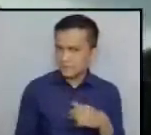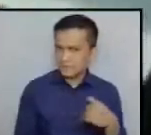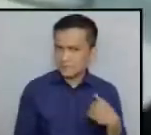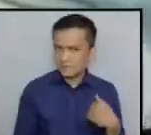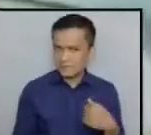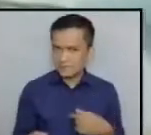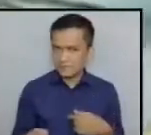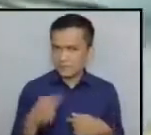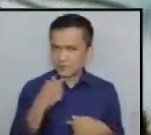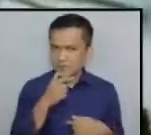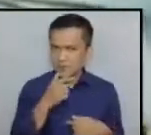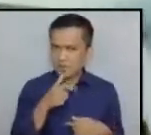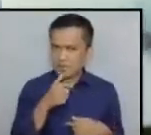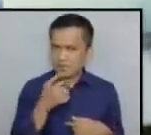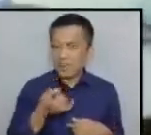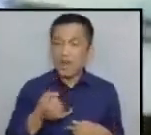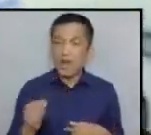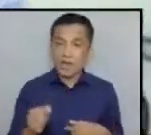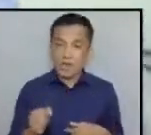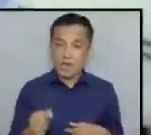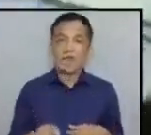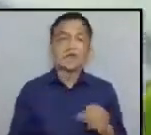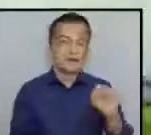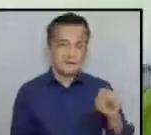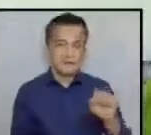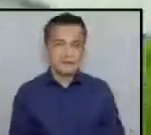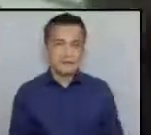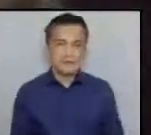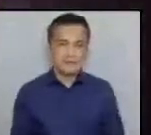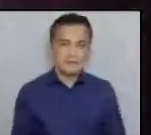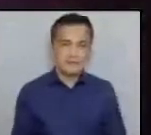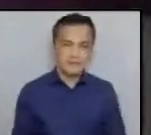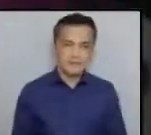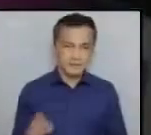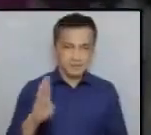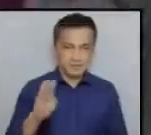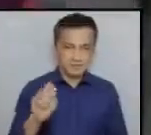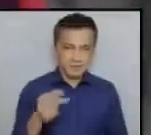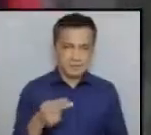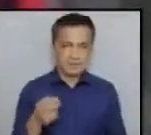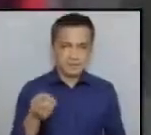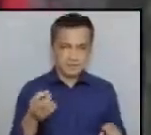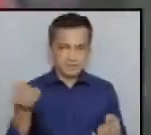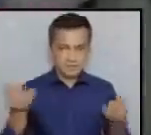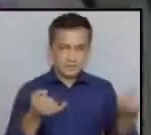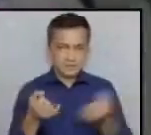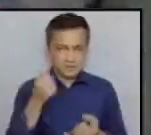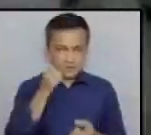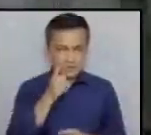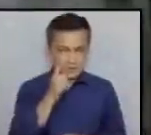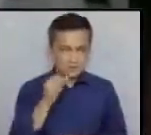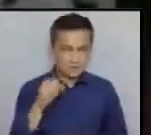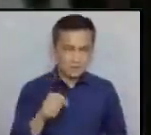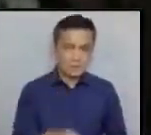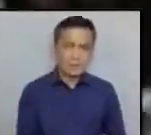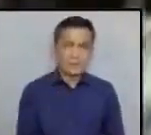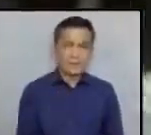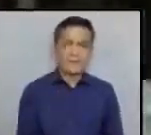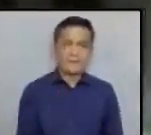po sa akin. Ayun. So dahil dyan, Miss Beth, talaga kayo nag-invite na maraming mga kababaihan dito. Opo, bali ito po ay